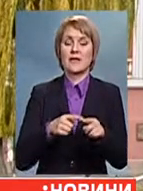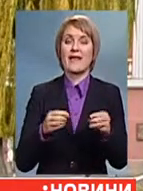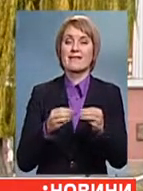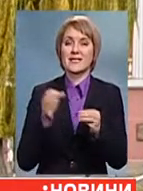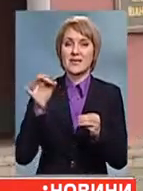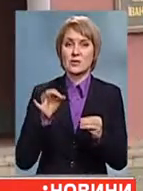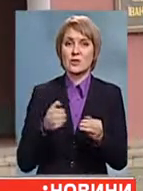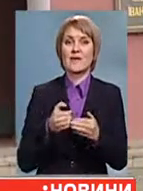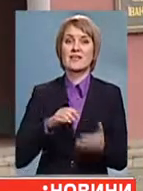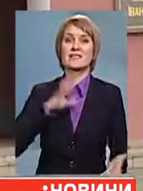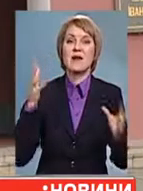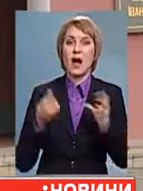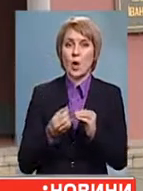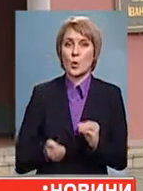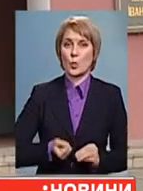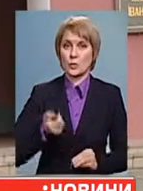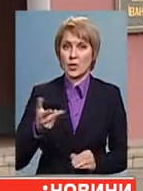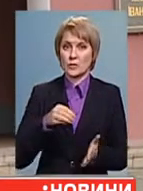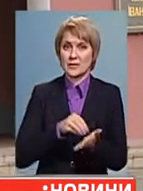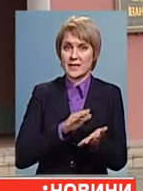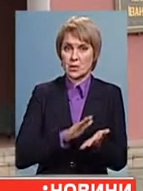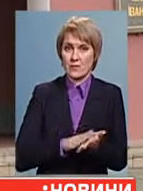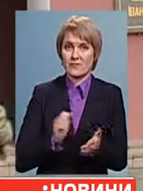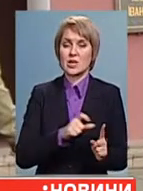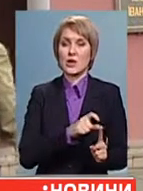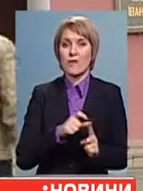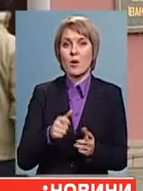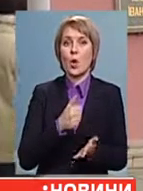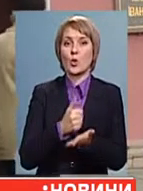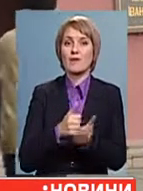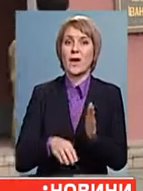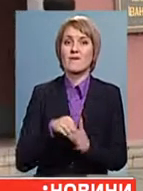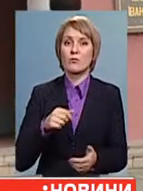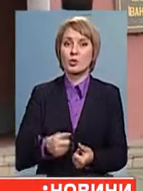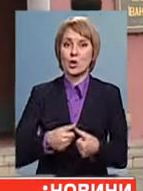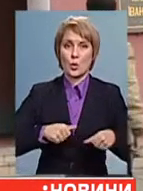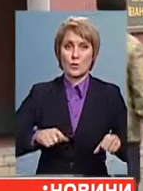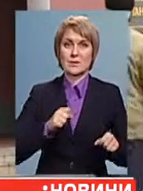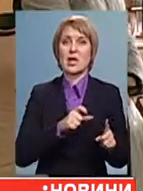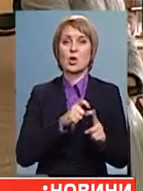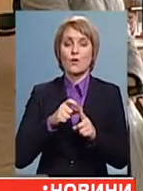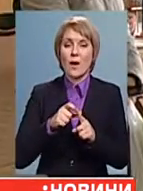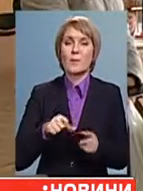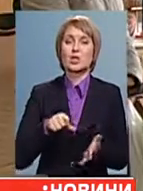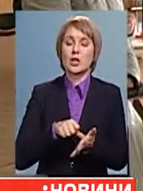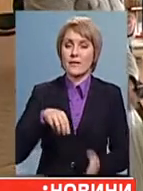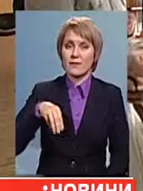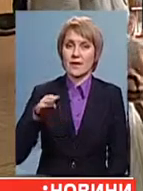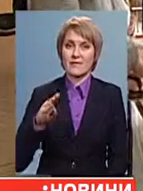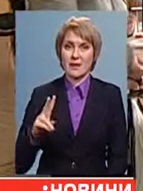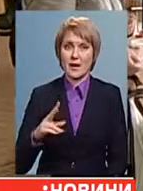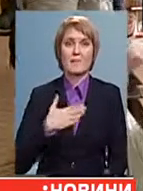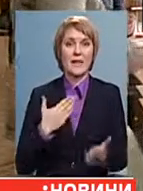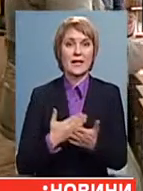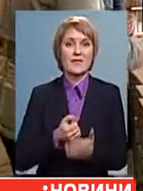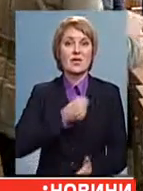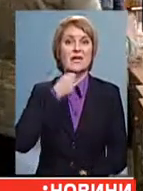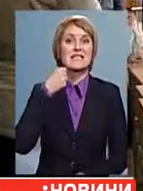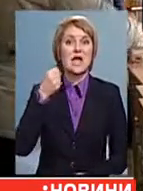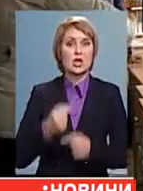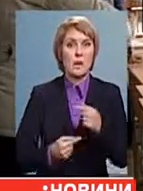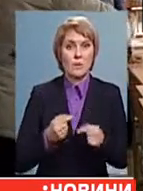від загальної кількості зареєстрованих, за словами голови виборчої комісії. За словами членів ДВК, активніші старше покоління, як і